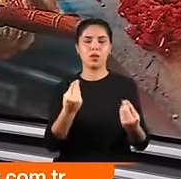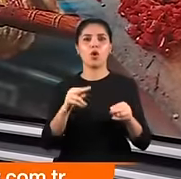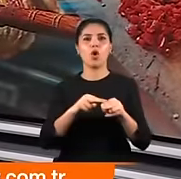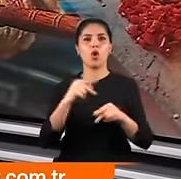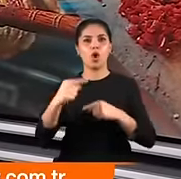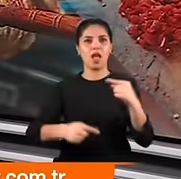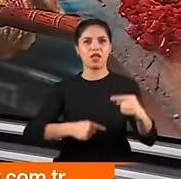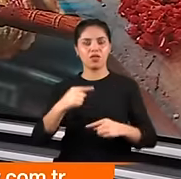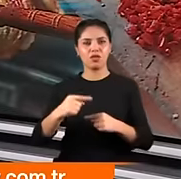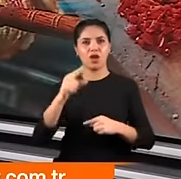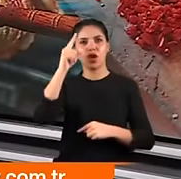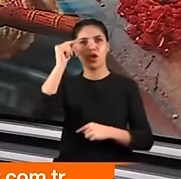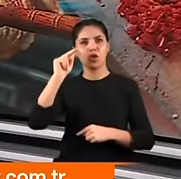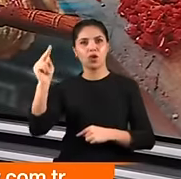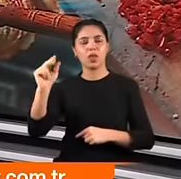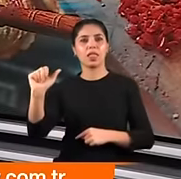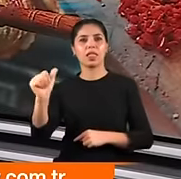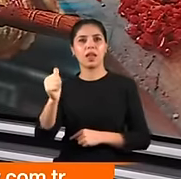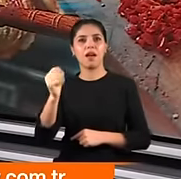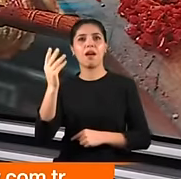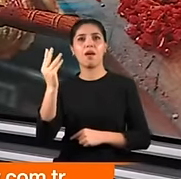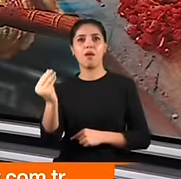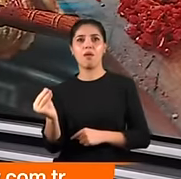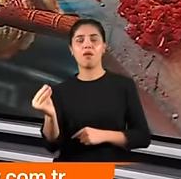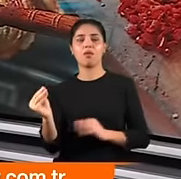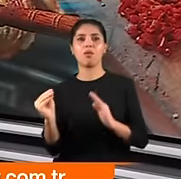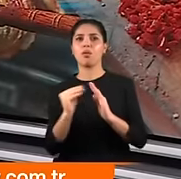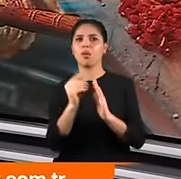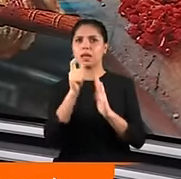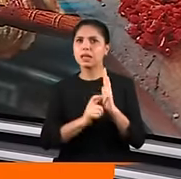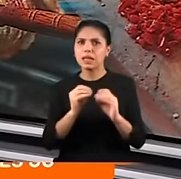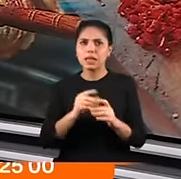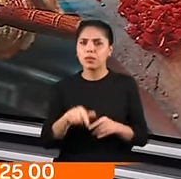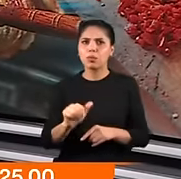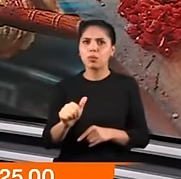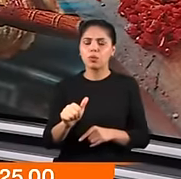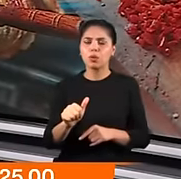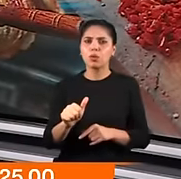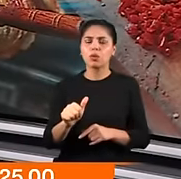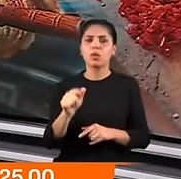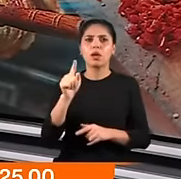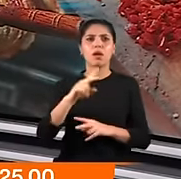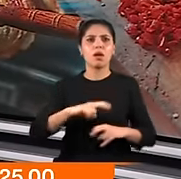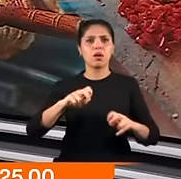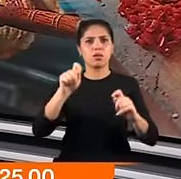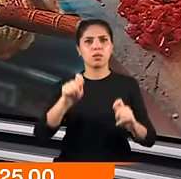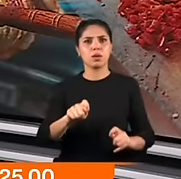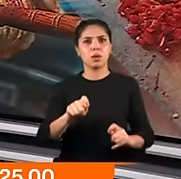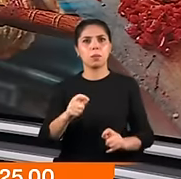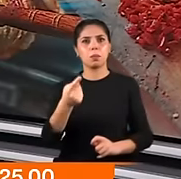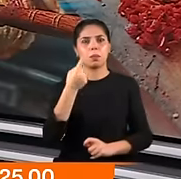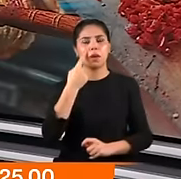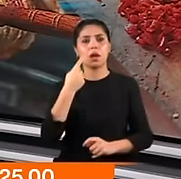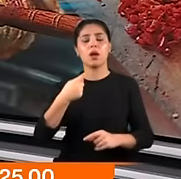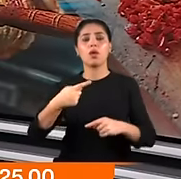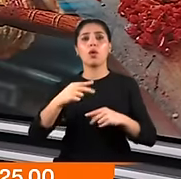kokoreç. Yunanistan lezzeti olarak yer alıyor listede. Biz de bugün bu işin aslı neymiş derin bir araştırma yapalım dedik. Bakın